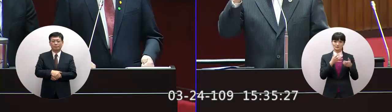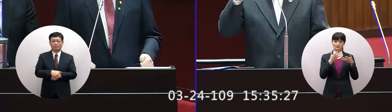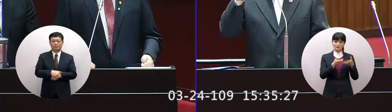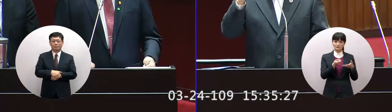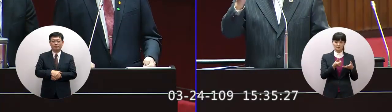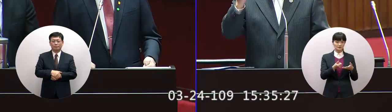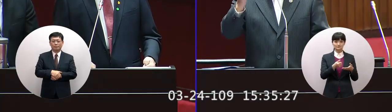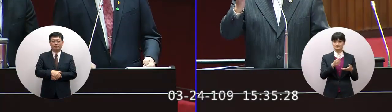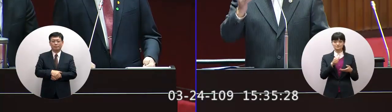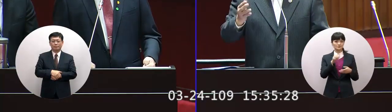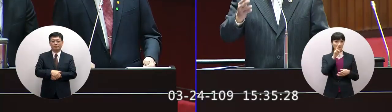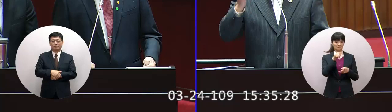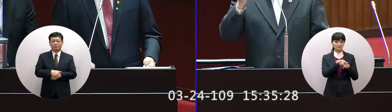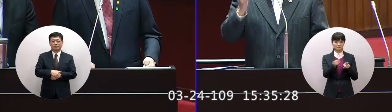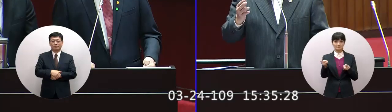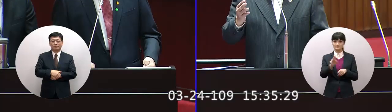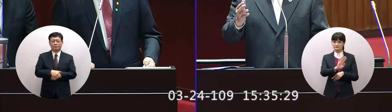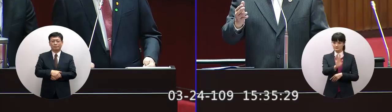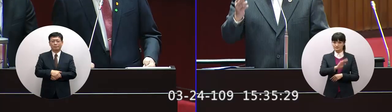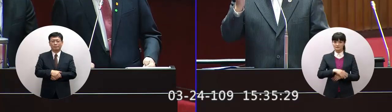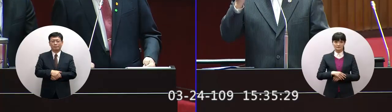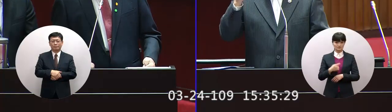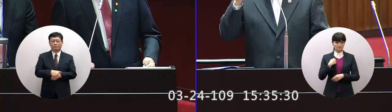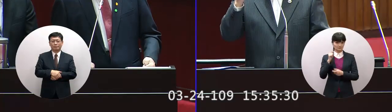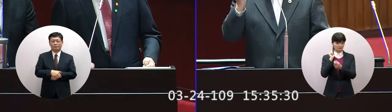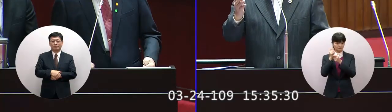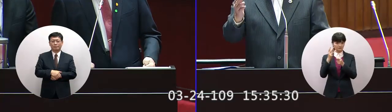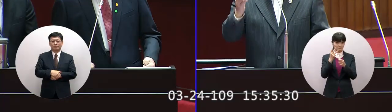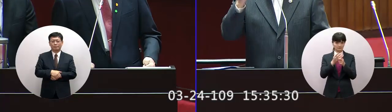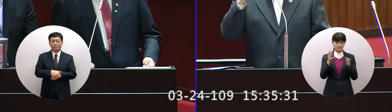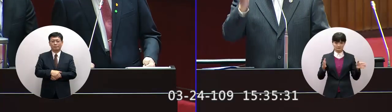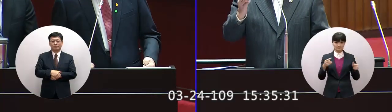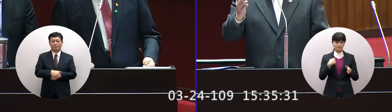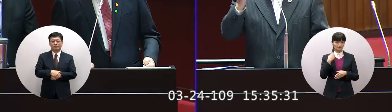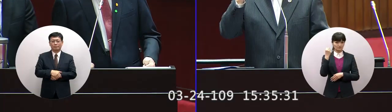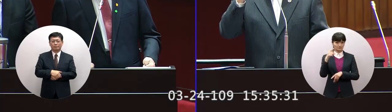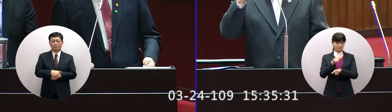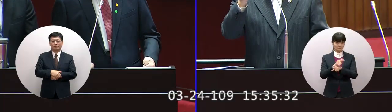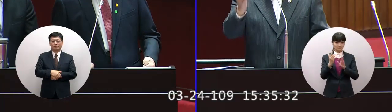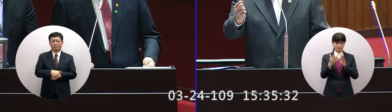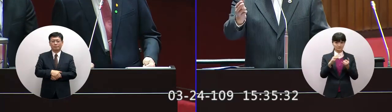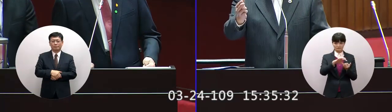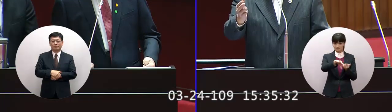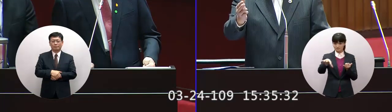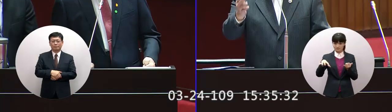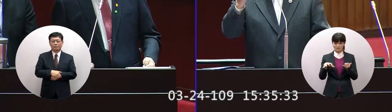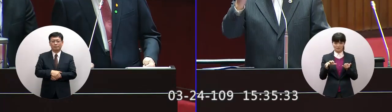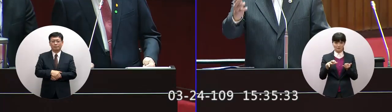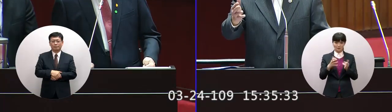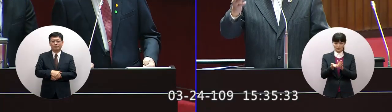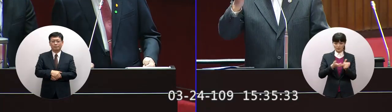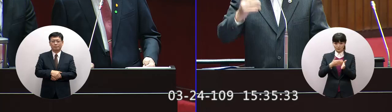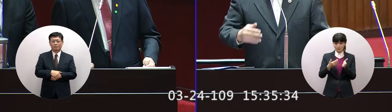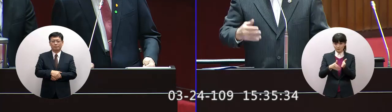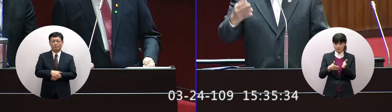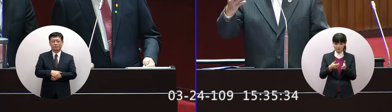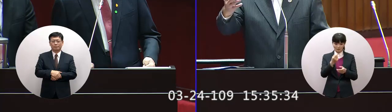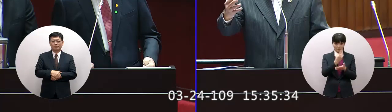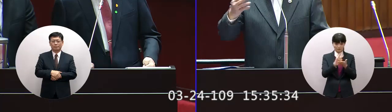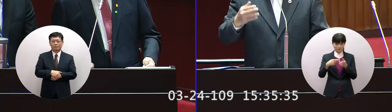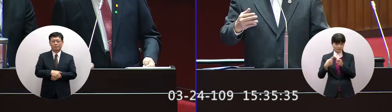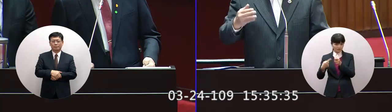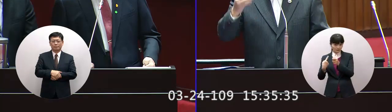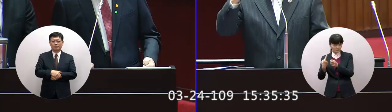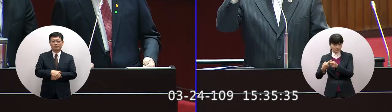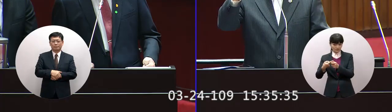个，是这3年我们新南向政策的预算每年都增加，实际贸易